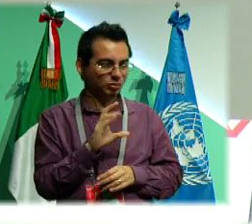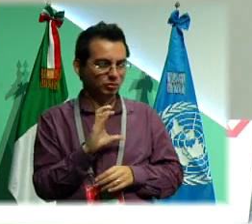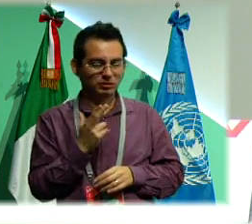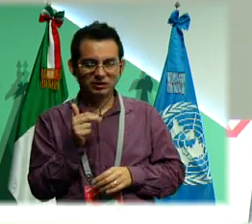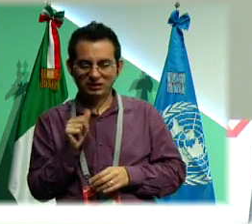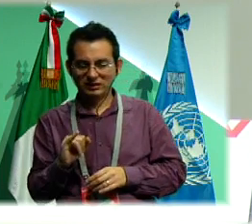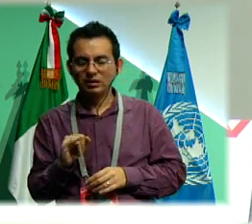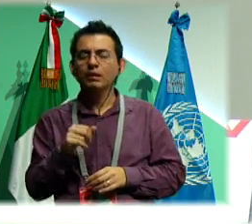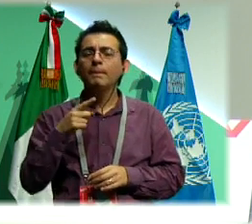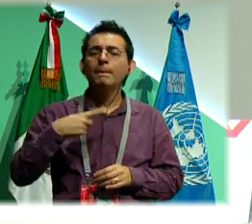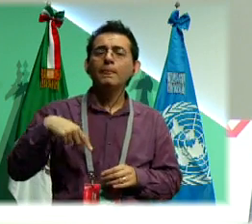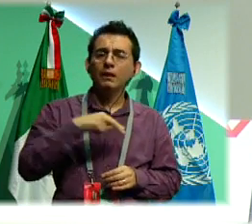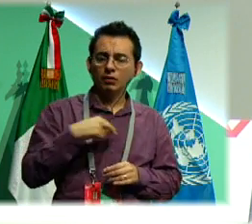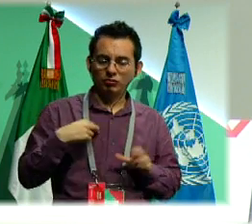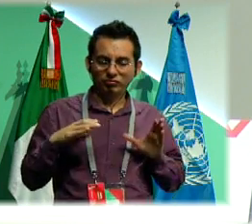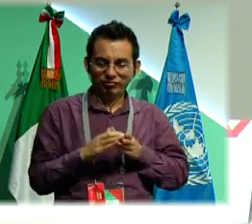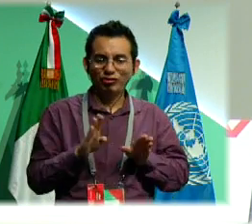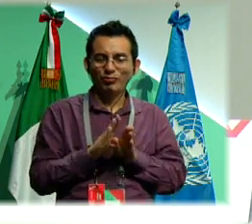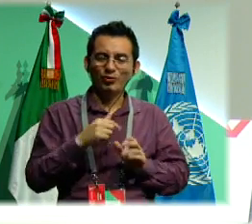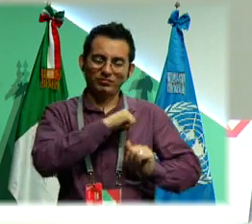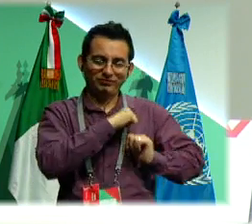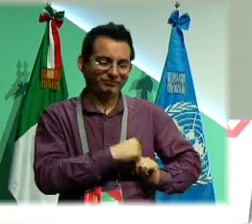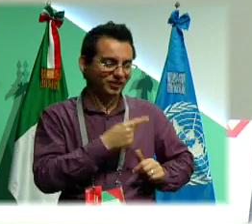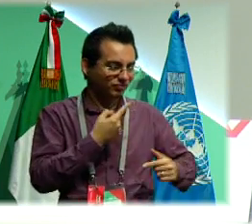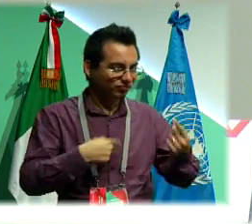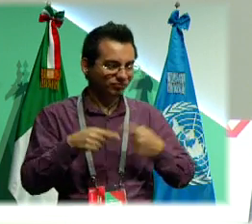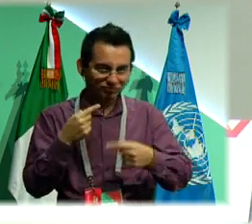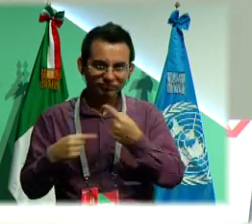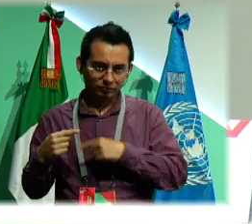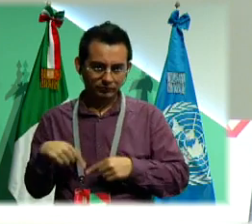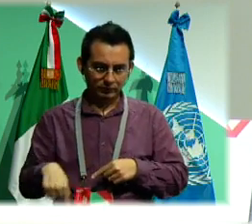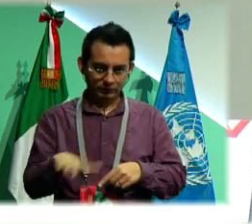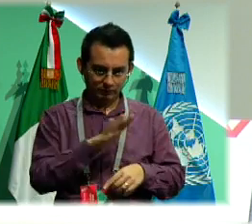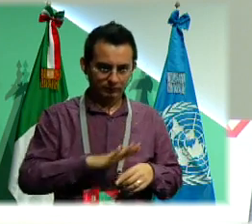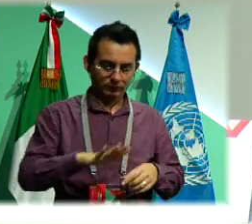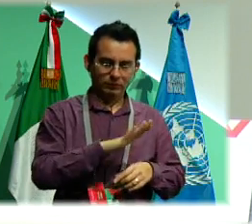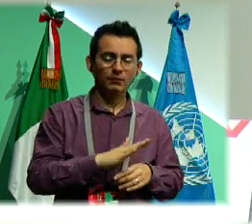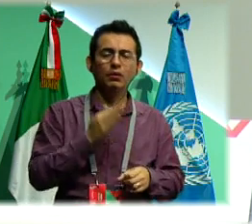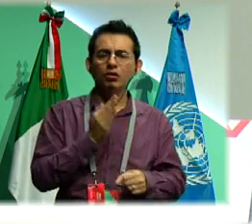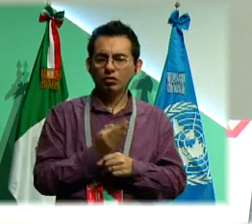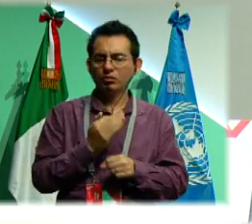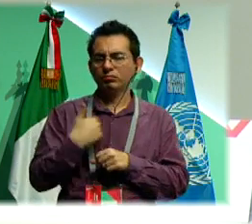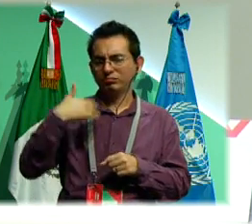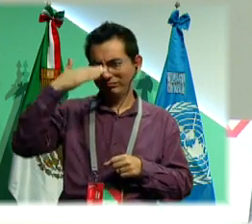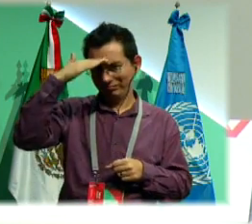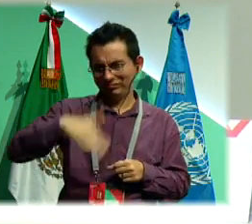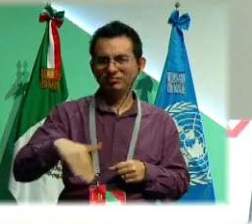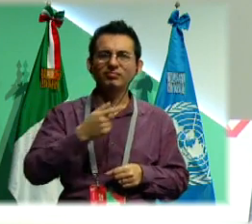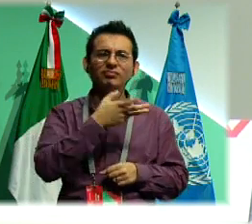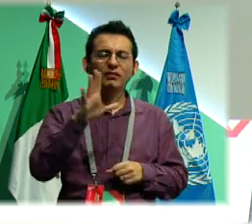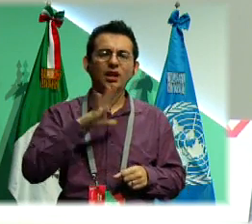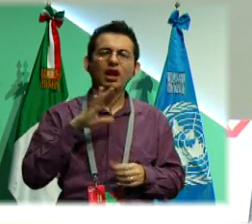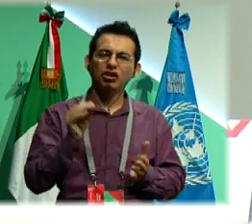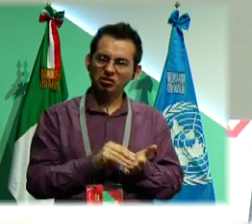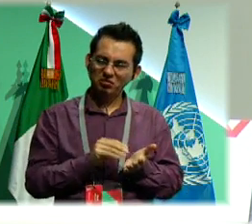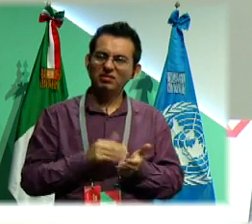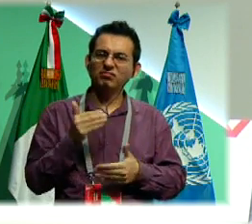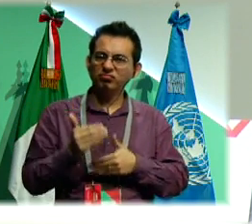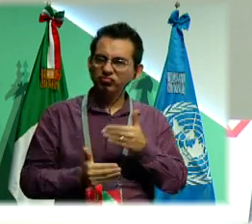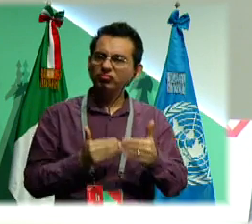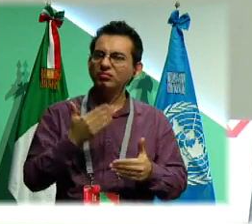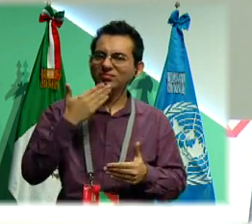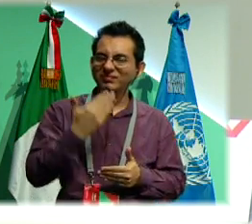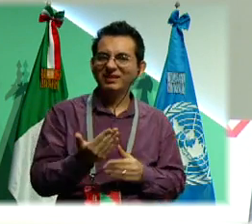président de cette session, de cette séance. Nous savons qu'aujourd'hui, les pays ont une